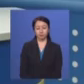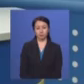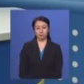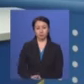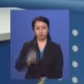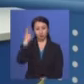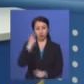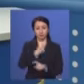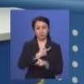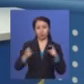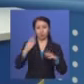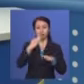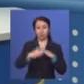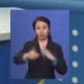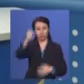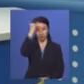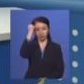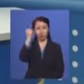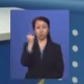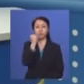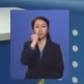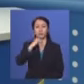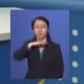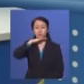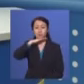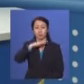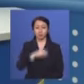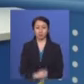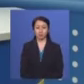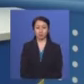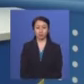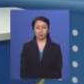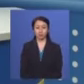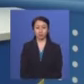Таким увидели день мои коллеги. Я Богдан Петров. Далее погода. Увидимся завтра.